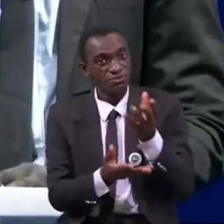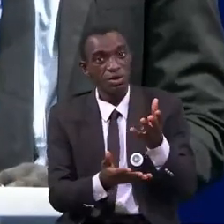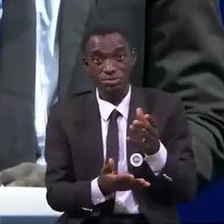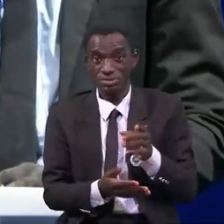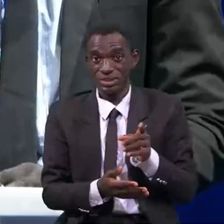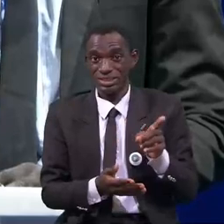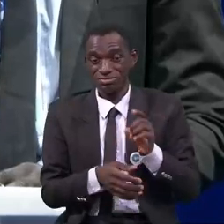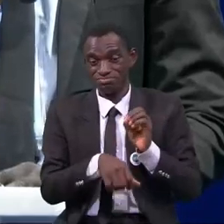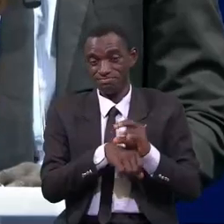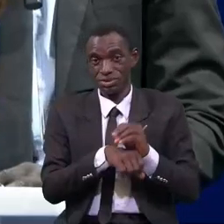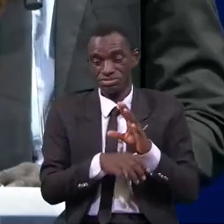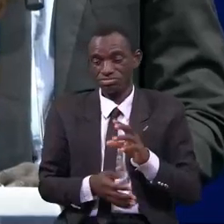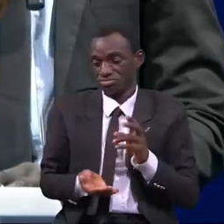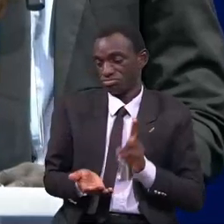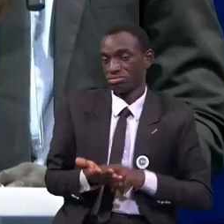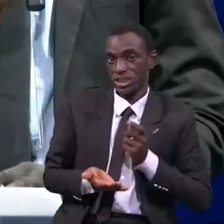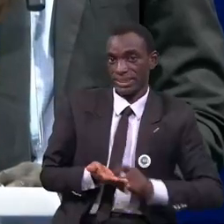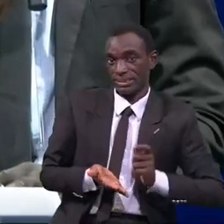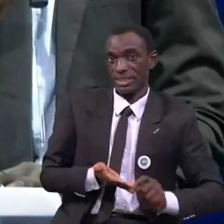de vous